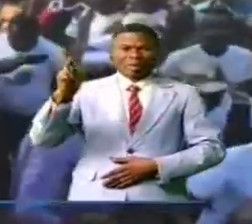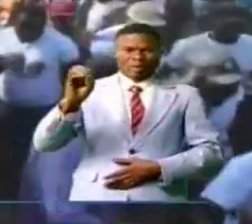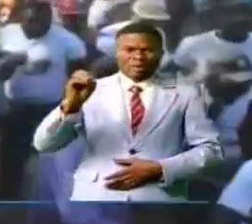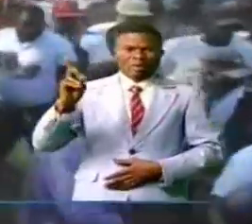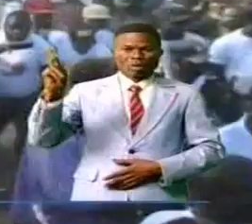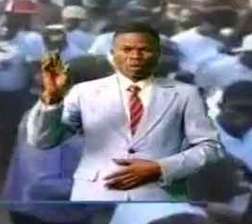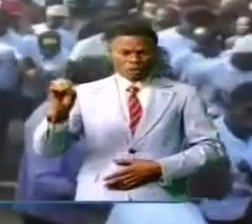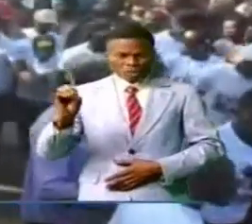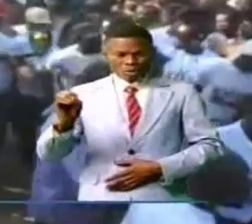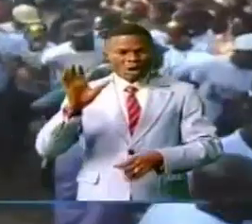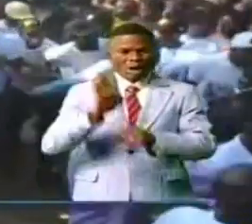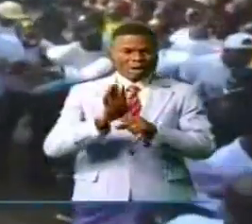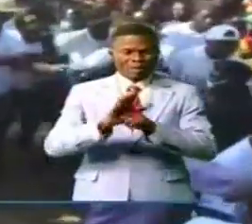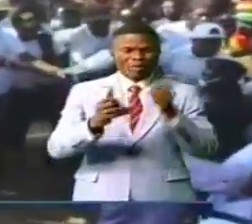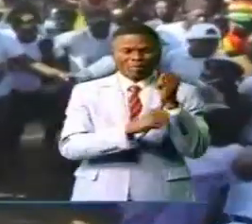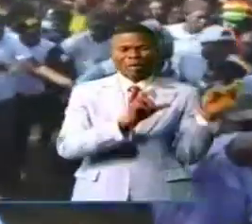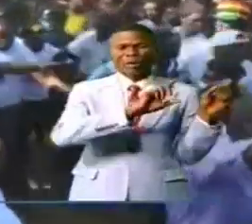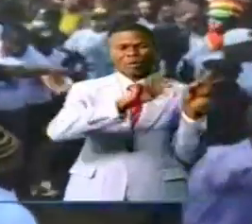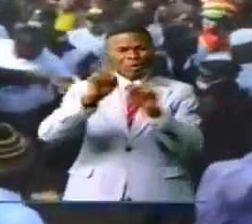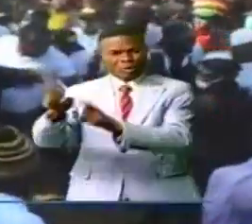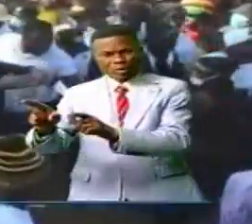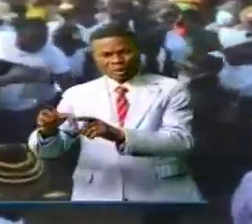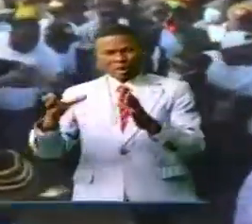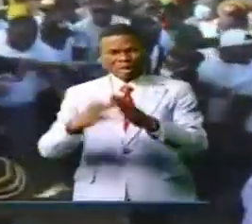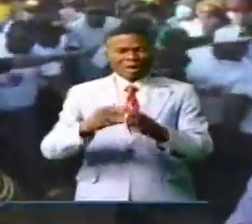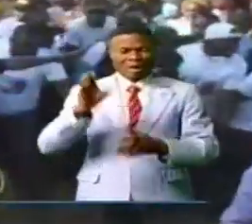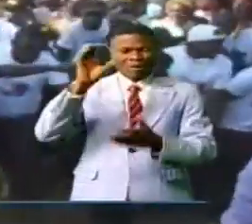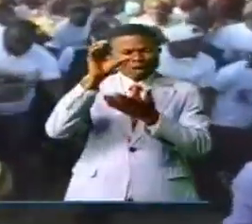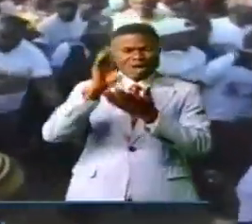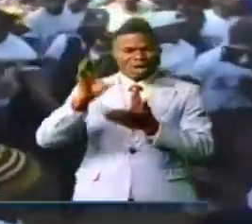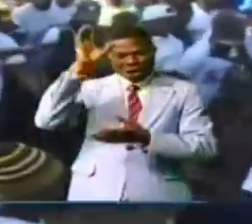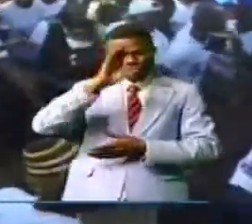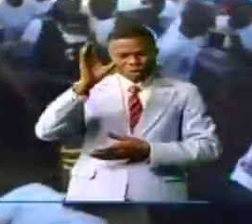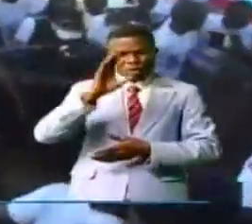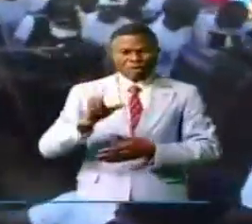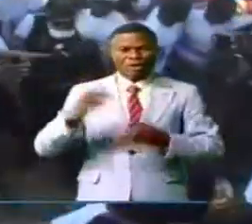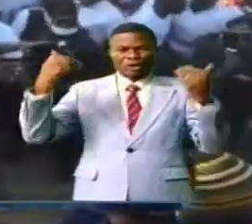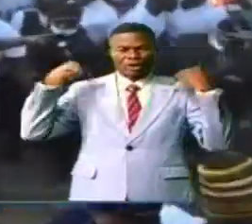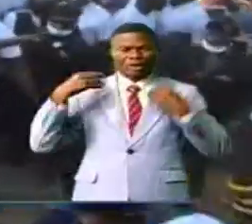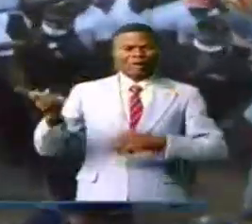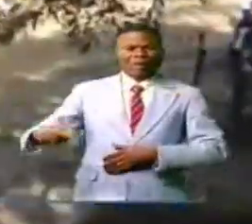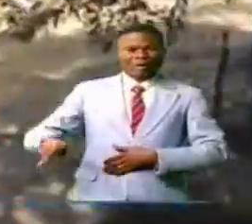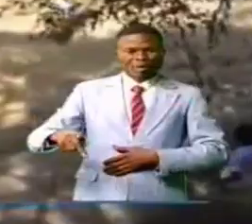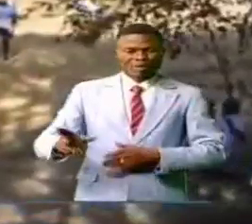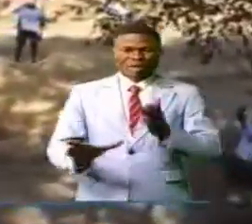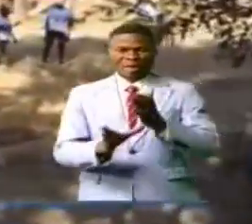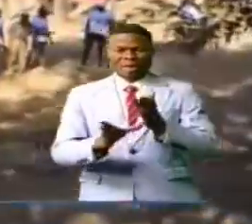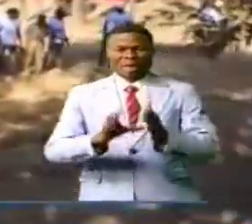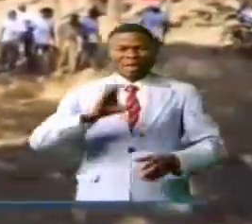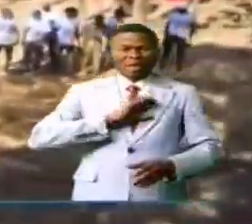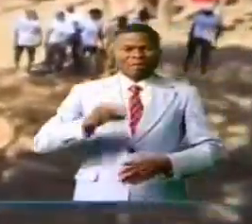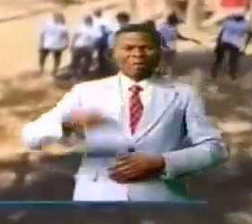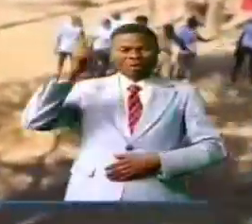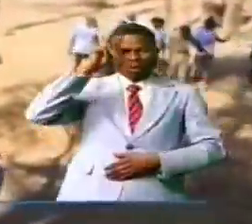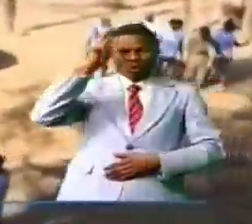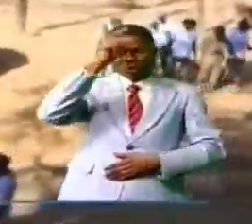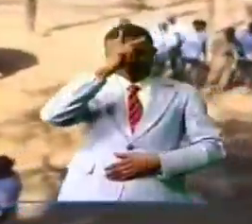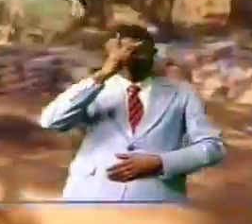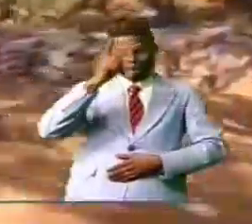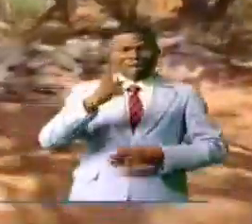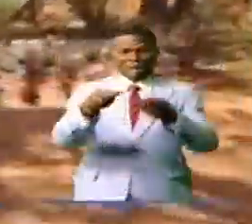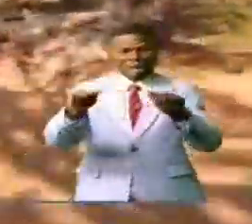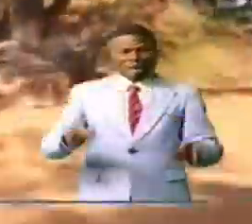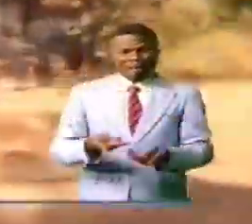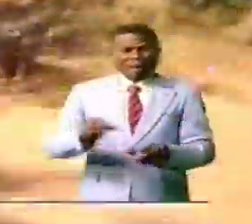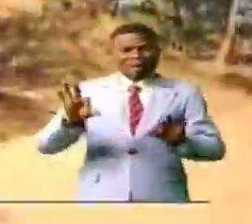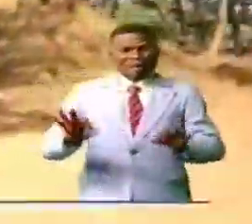Moulongo à la tête d'une forte délégation, accompagné du colonel Ilunga, commissaire provincial ad intérim de la police du Haut-Katanga. Dans la carrière